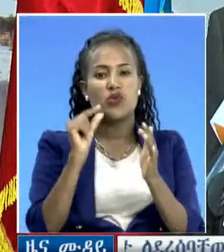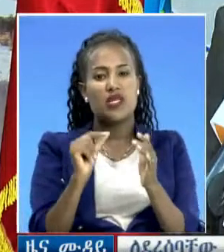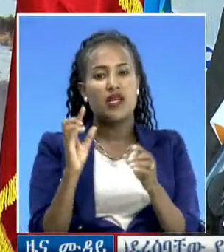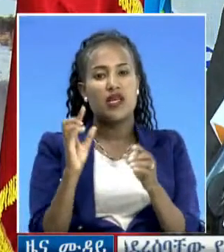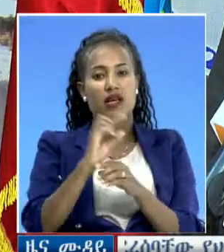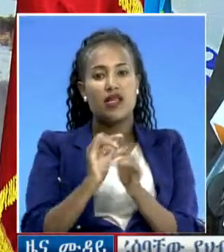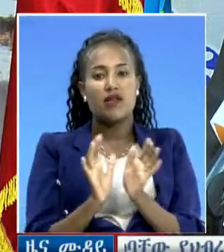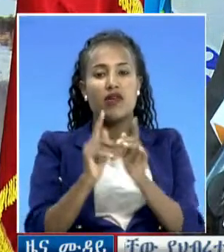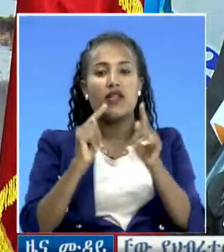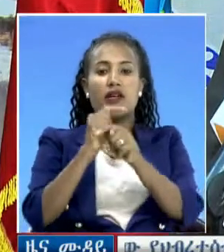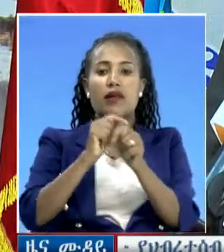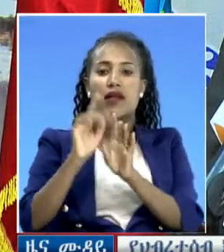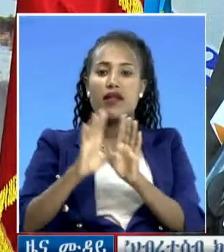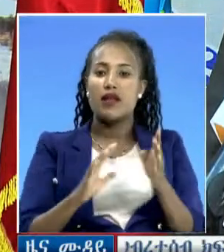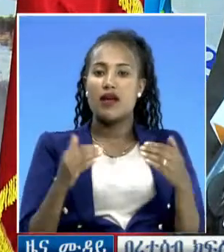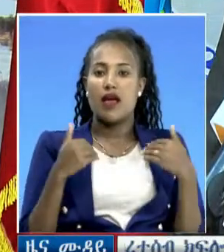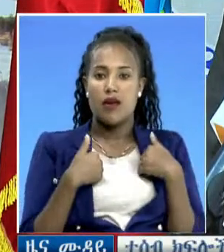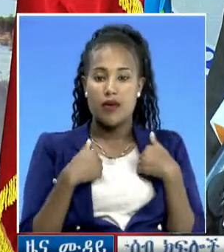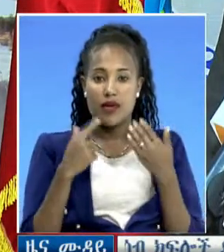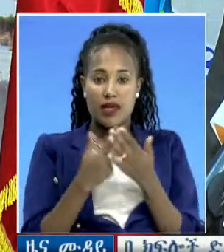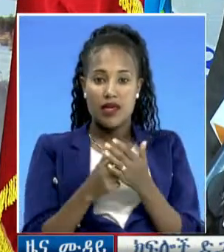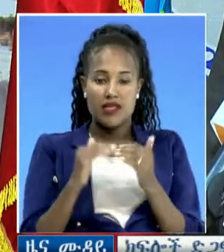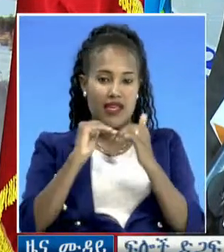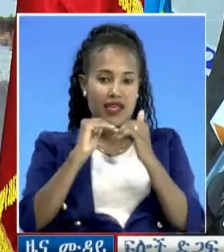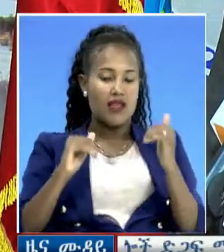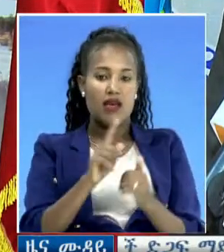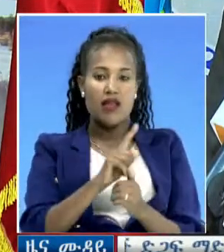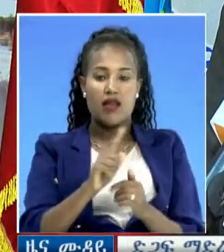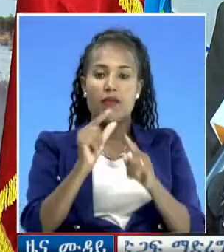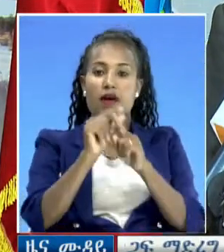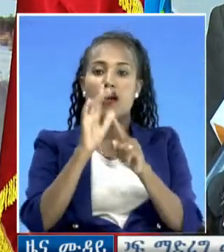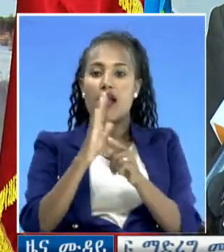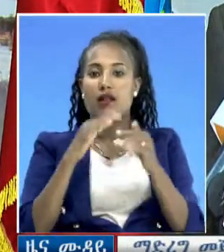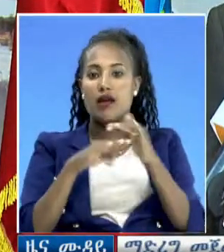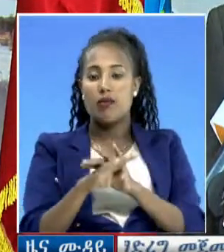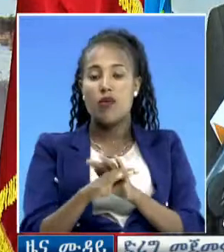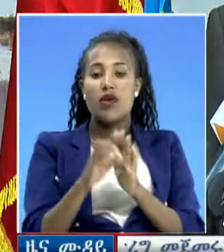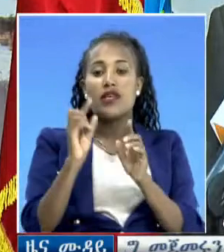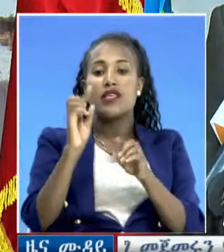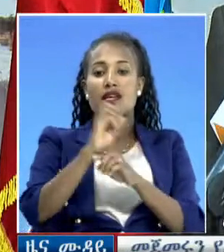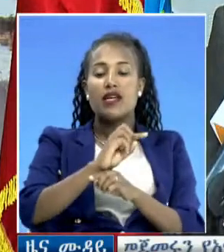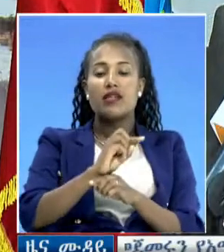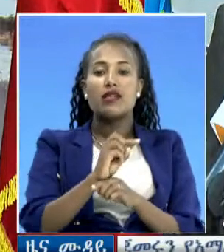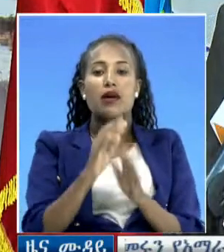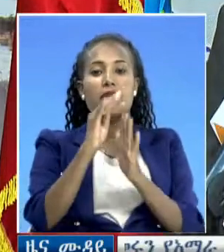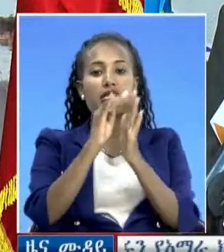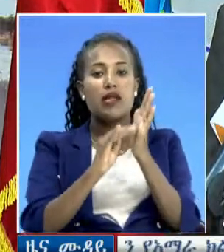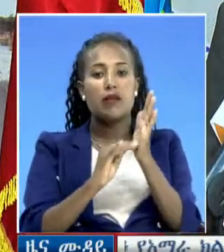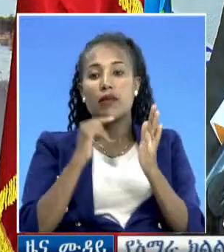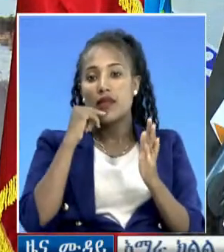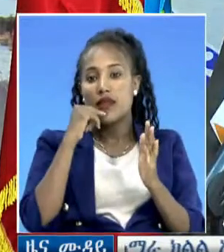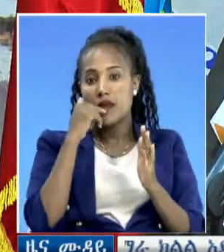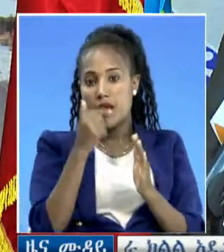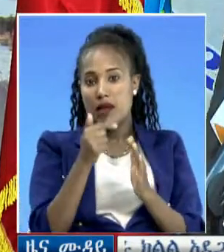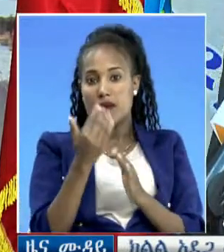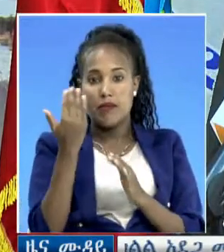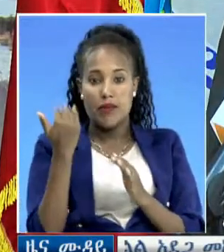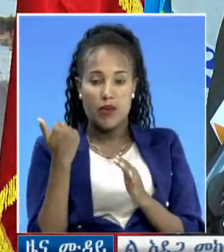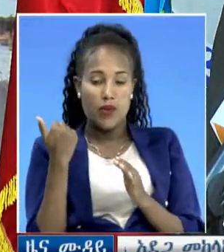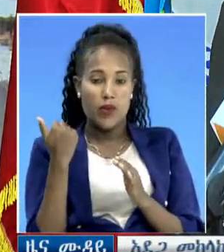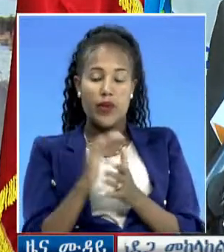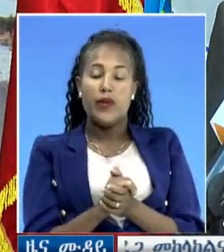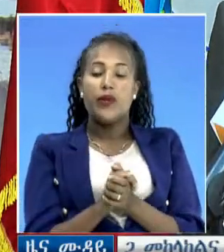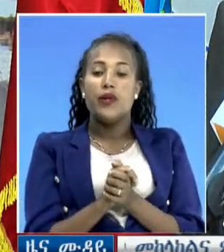ገፍቶ አሁን ተግባራዊ እየተደረገ ያለው ያ ከዚያ የተለየ አይደለም። ቃል የተገባው የቀኖች ሽግግር ከመስከረም ጀምሮ ይደረጋል ብለው ነበረ ክቡር ምክትል ጠቅላይ